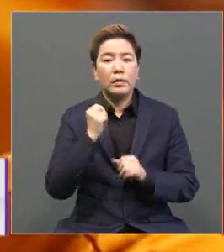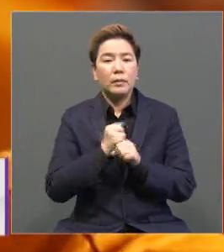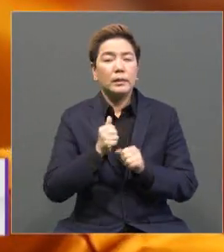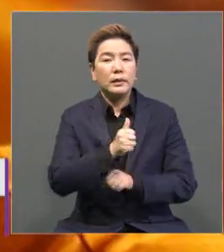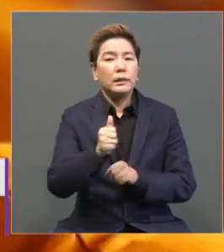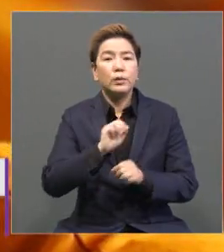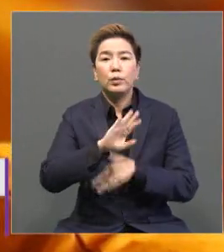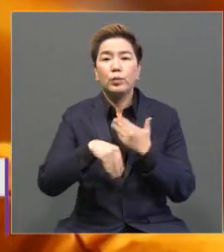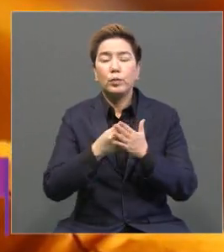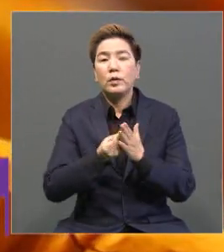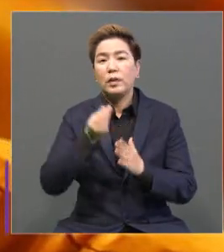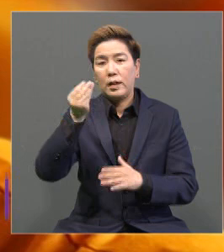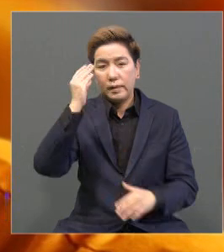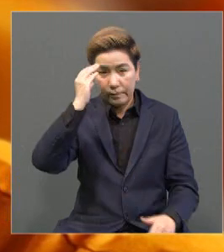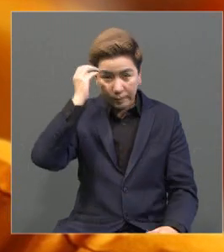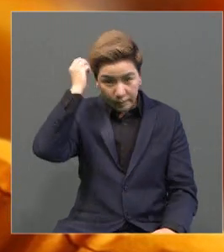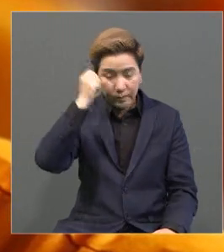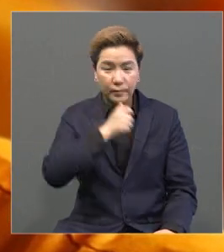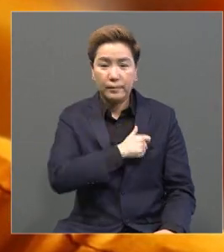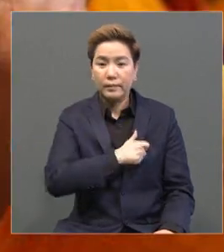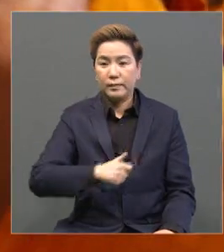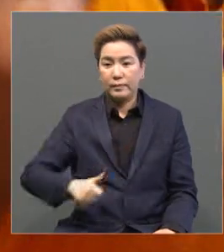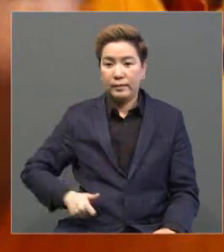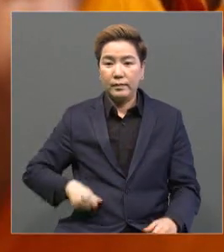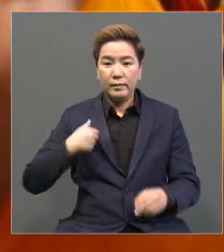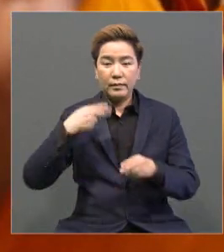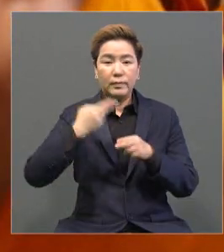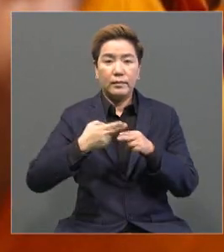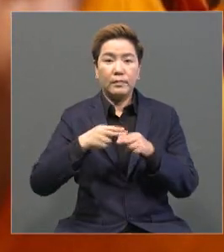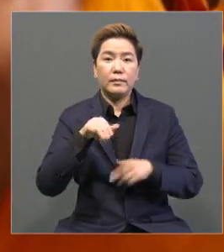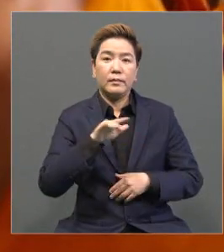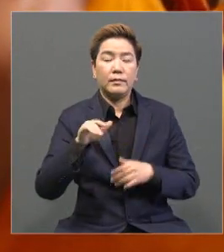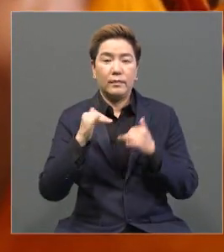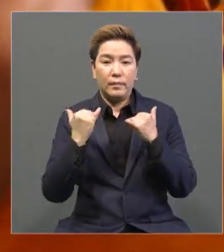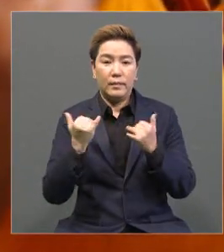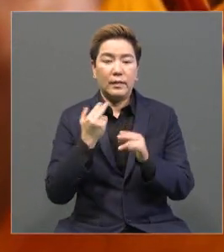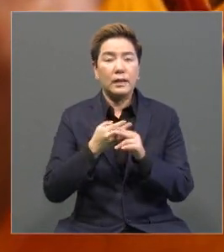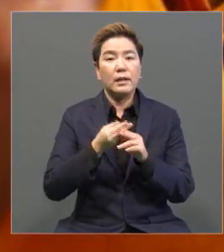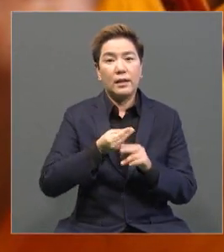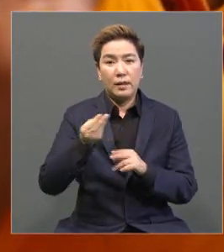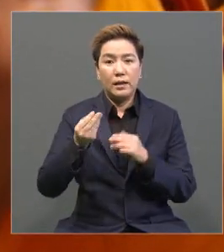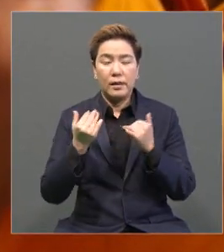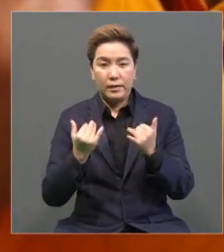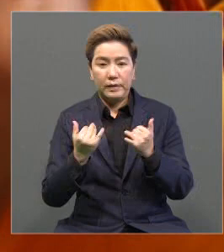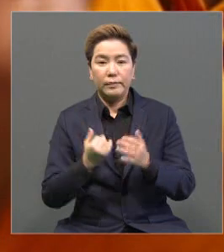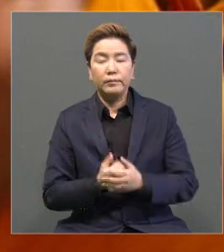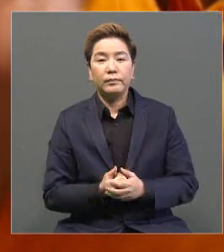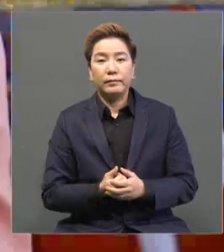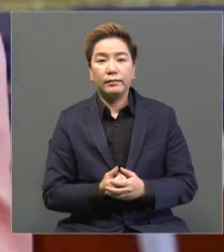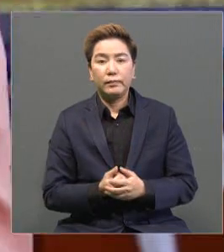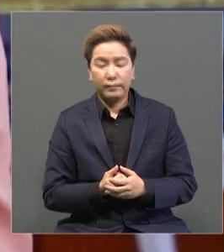พรชัยมงคลแด่สมเด็จพระเจ้าลูกเธอเจ้าฟ้าประชารัฐกิติยาภานเรนทิราเทพยวดีกรมหลวงราชสีห์